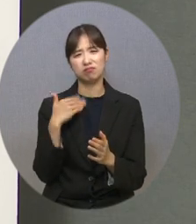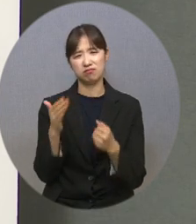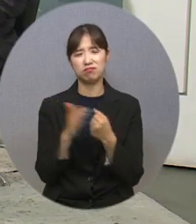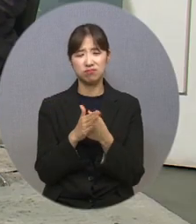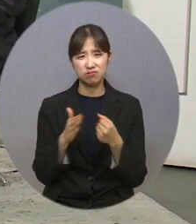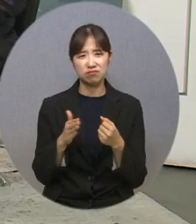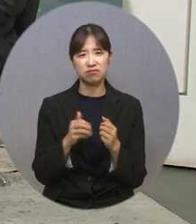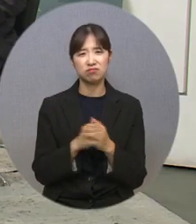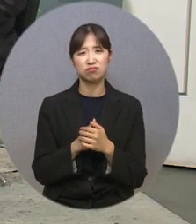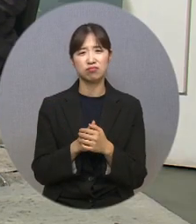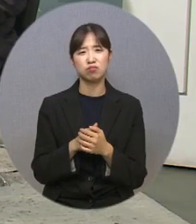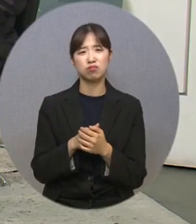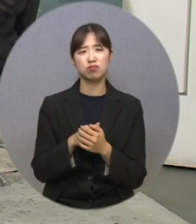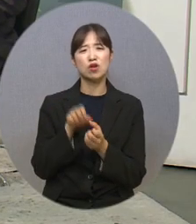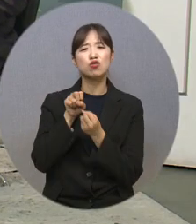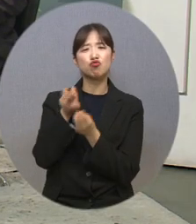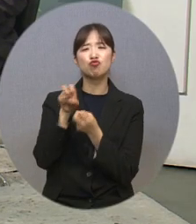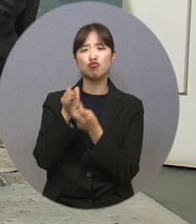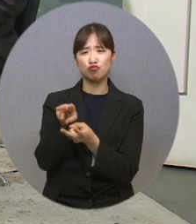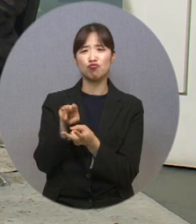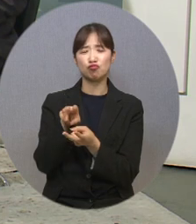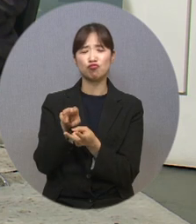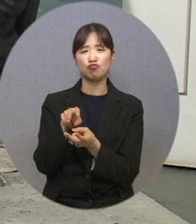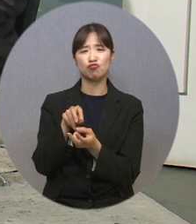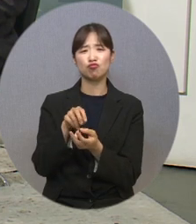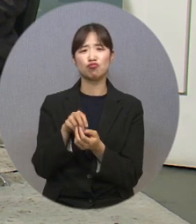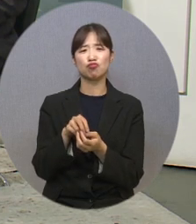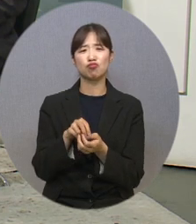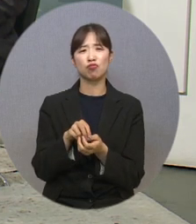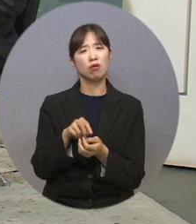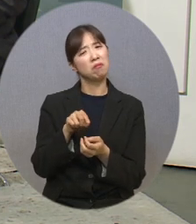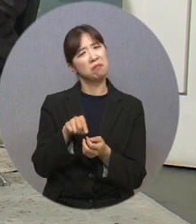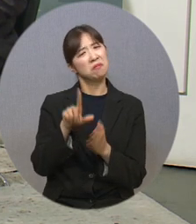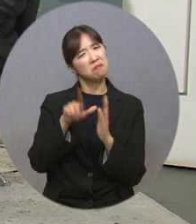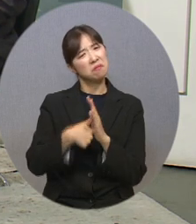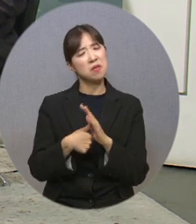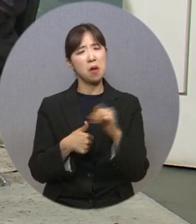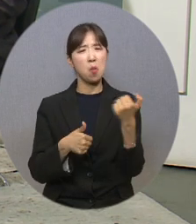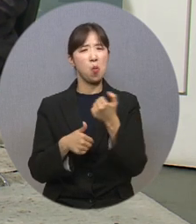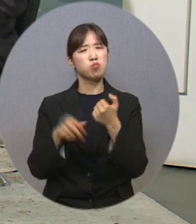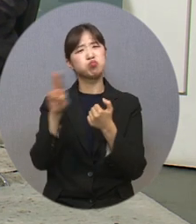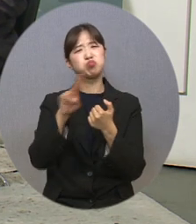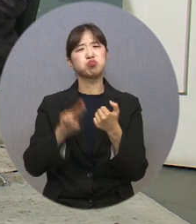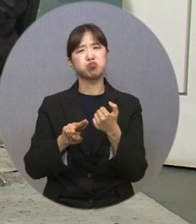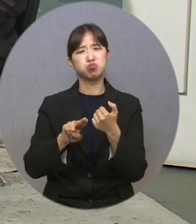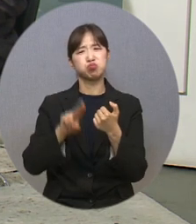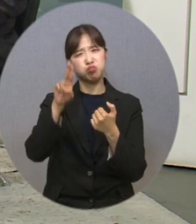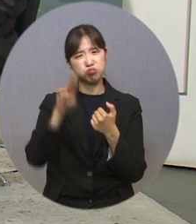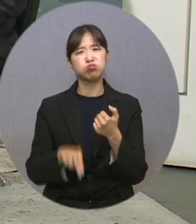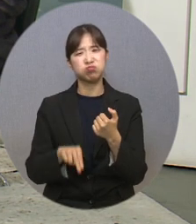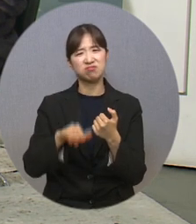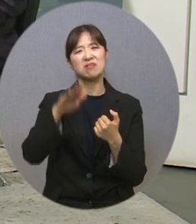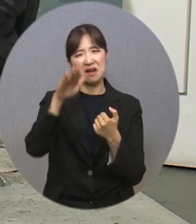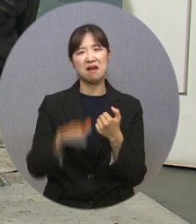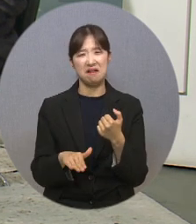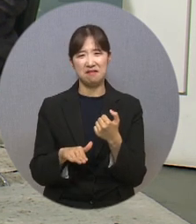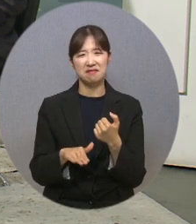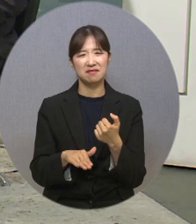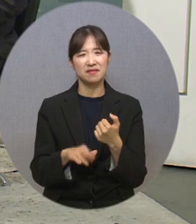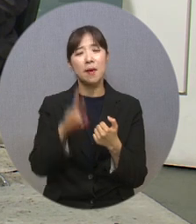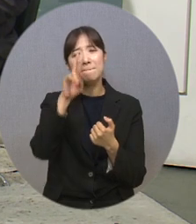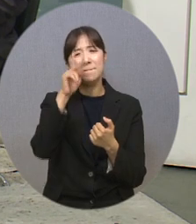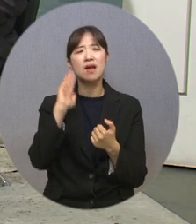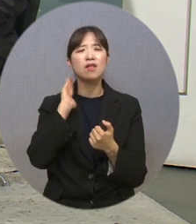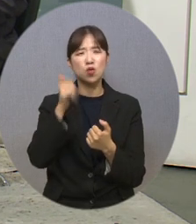뭐 수출 그때 당시에 뭐 50불도 안 됐죠. 박정희 대통령이 초기에